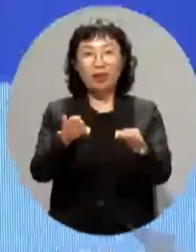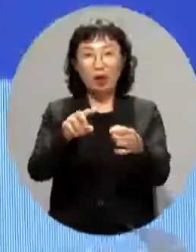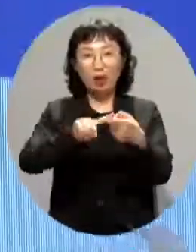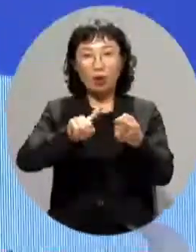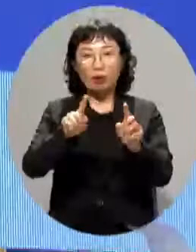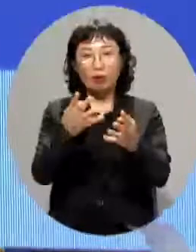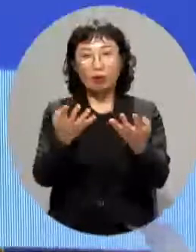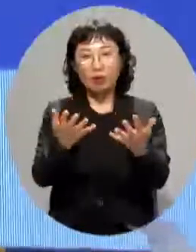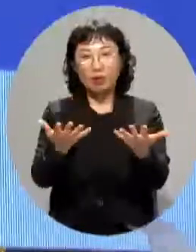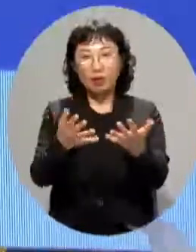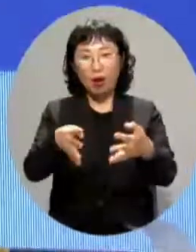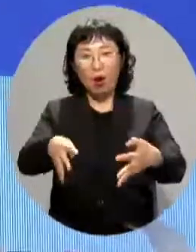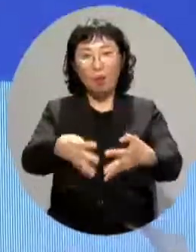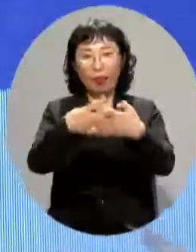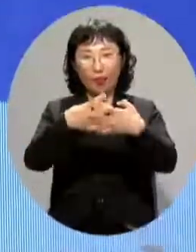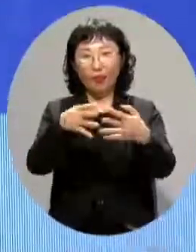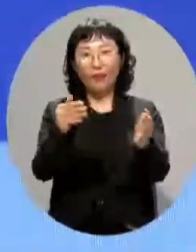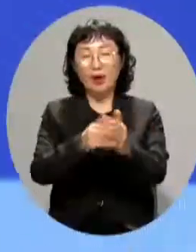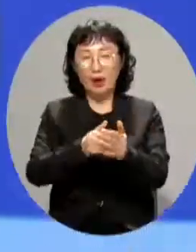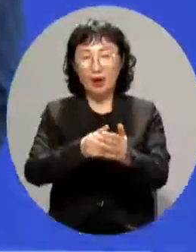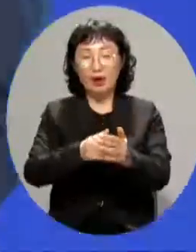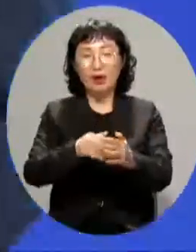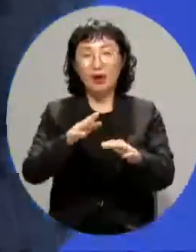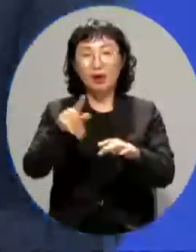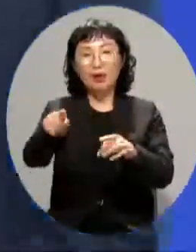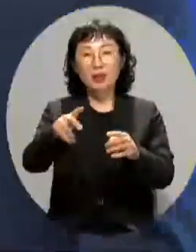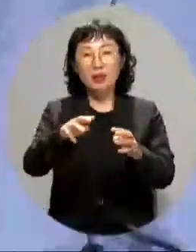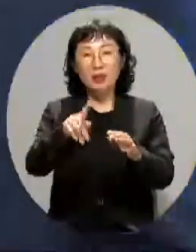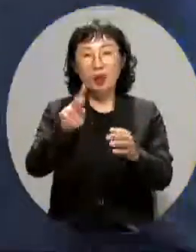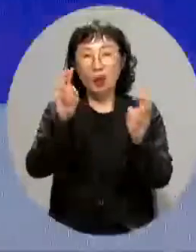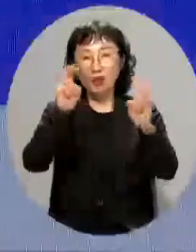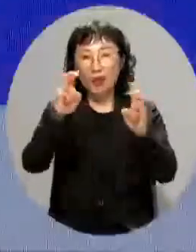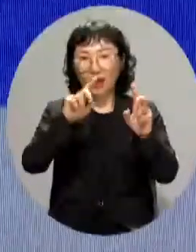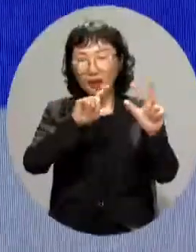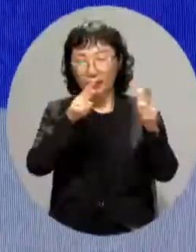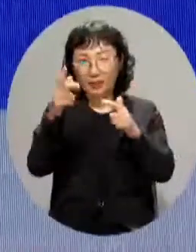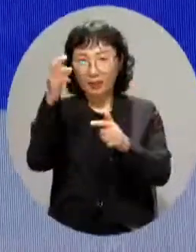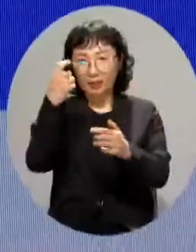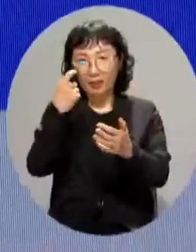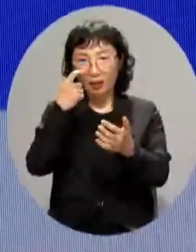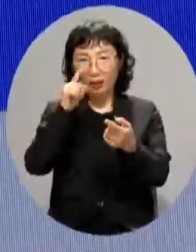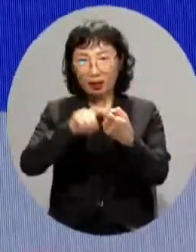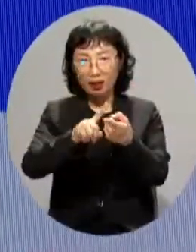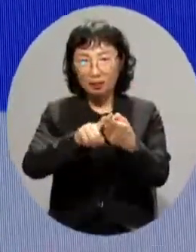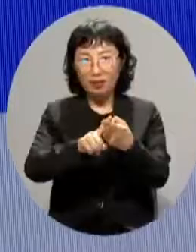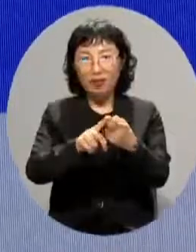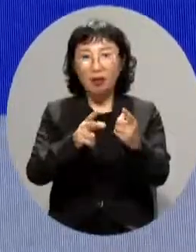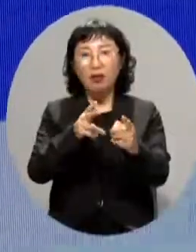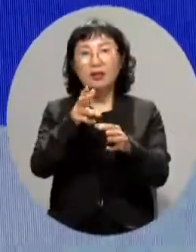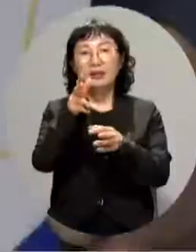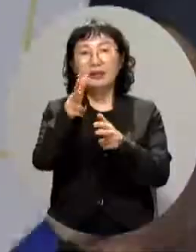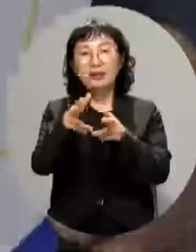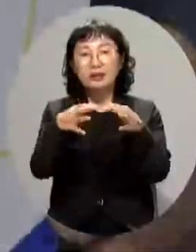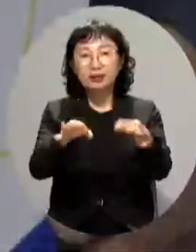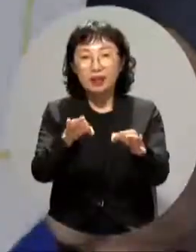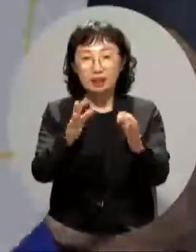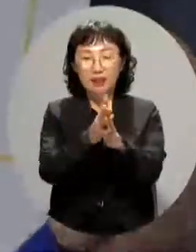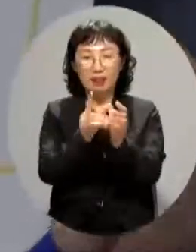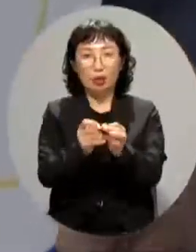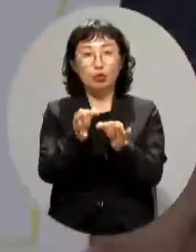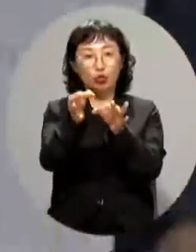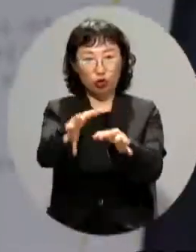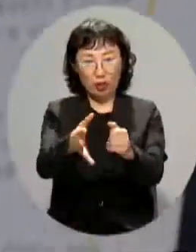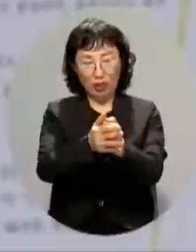맺었습니다. 전라북도가 지역의 벤처기업을 추천하면 산업은행은 직접 투자하거나 다양한